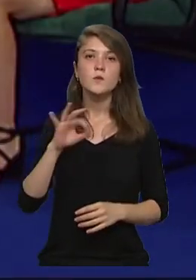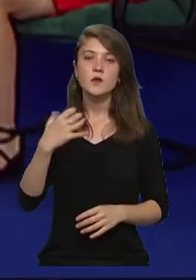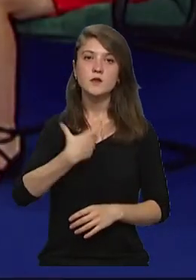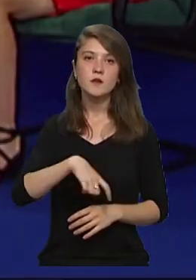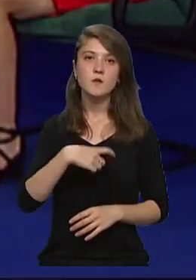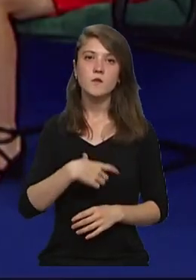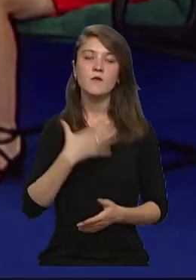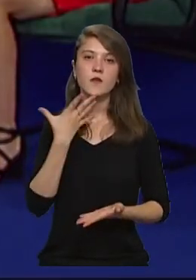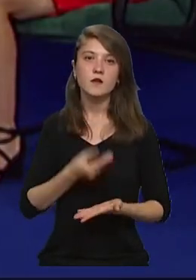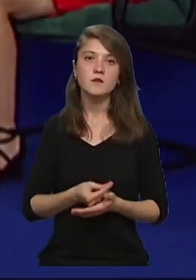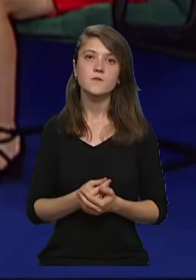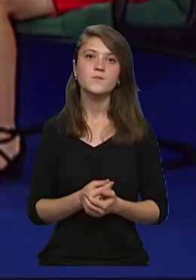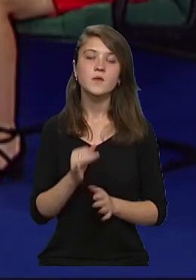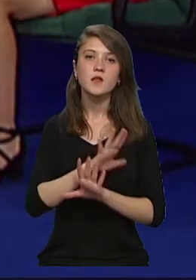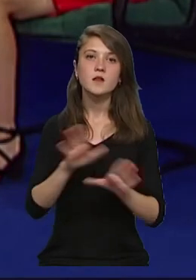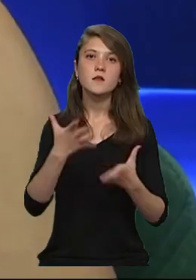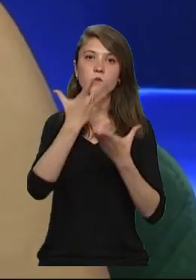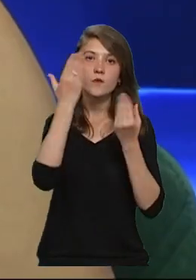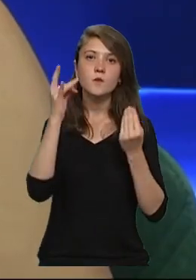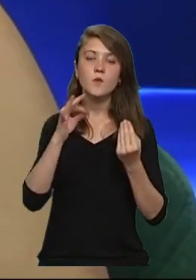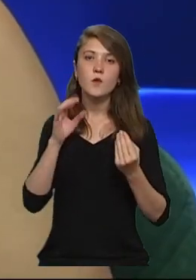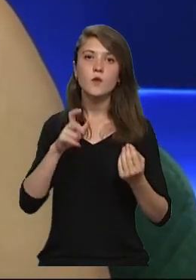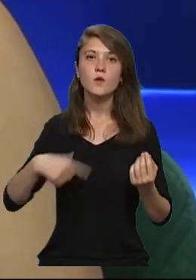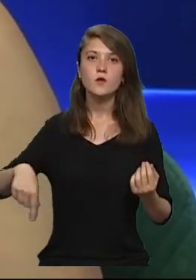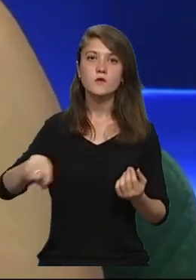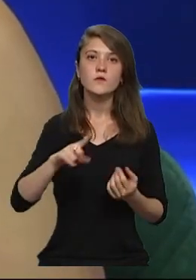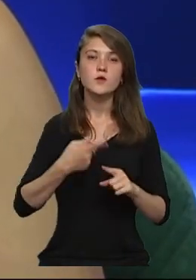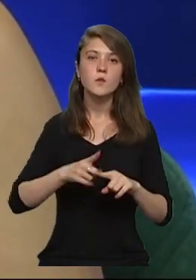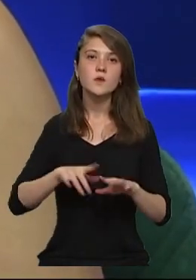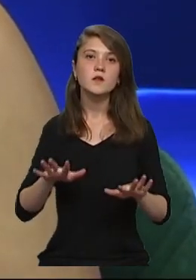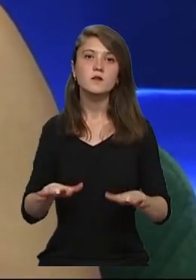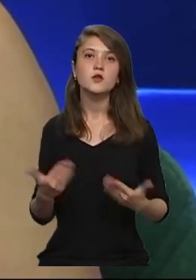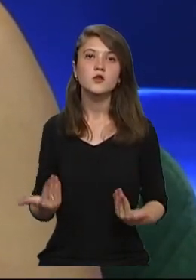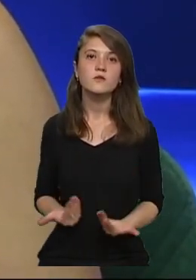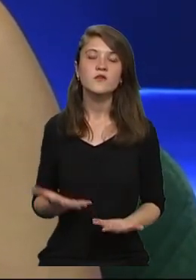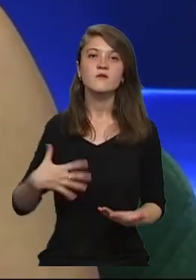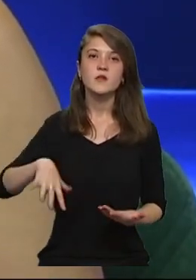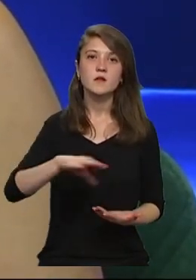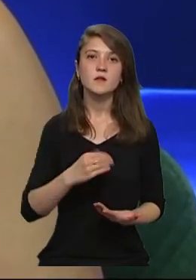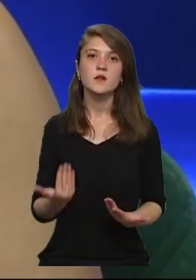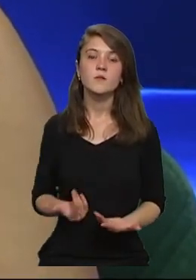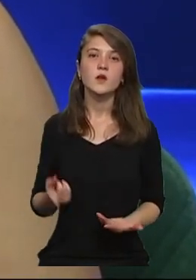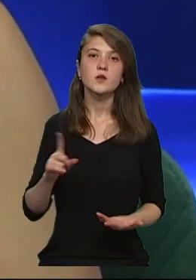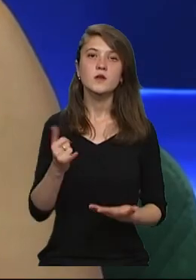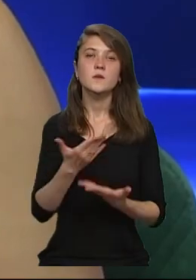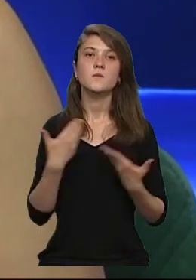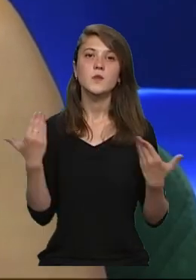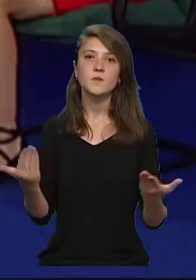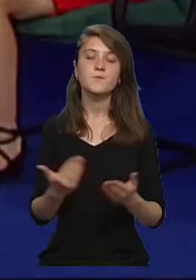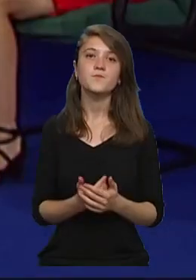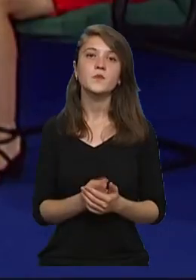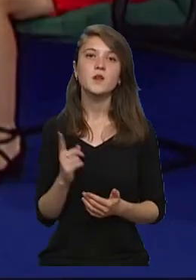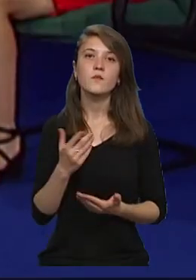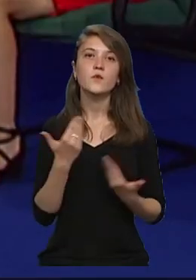себе, власно, да, і не забуваючи про оточуючих, що в цьому середовищі живуть всі, живемо в тому числі і ми. Щоб